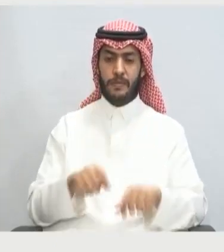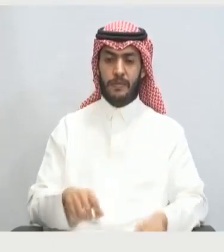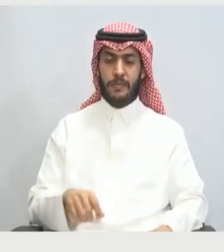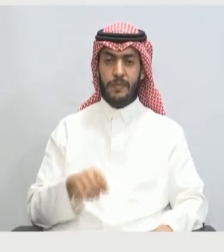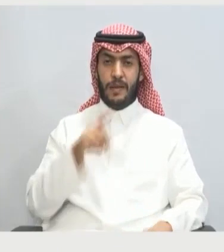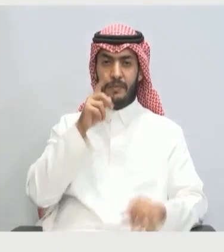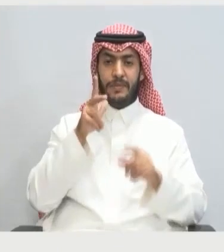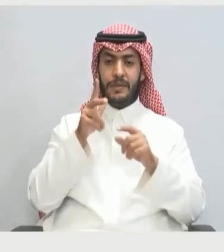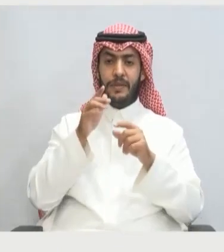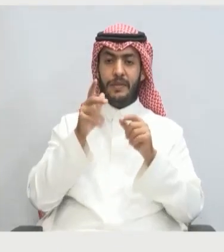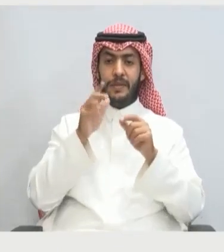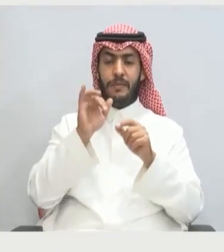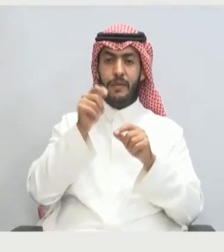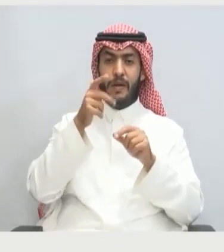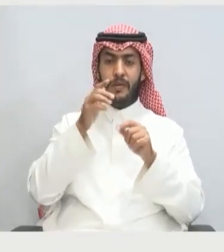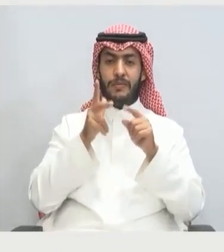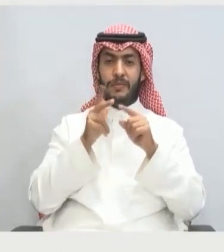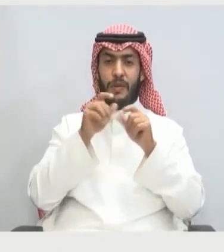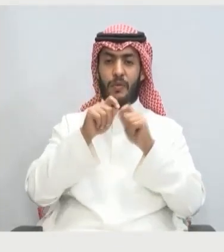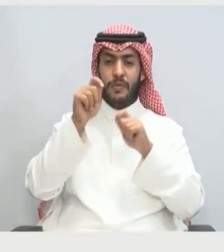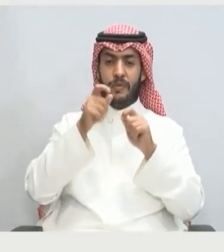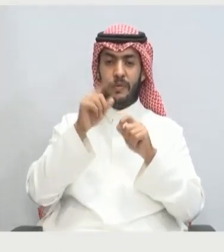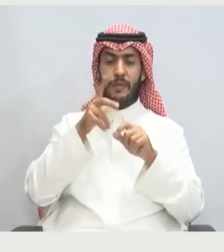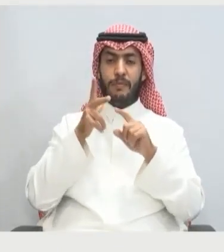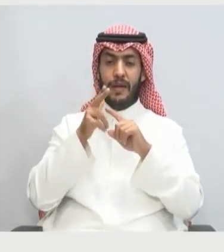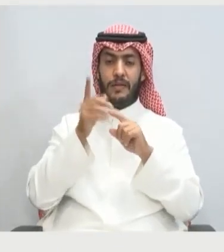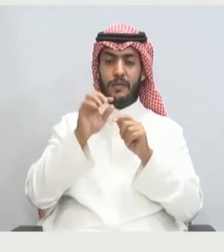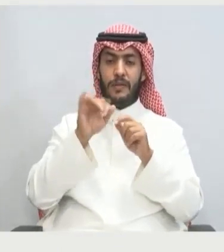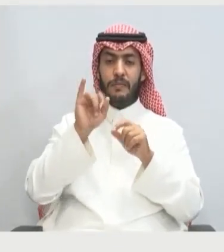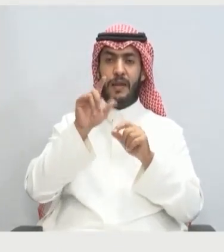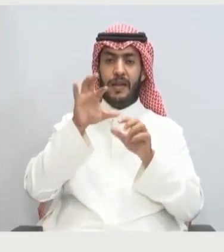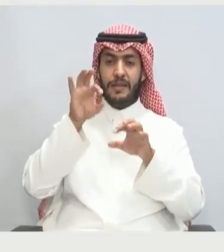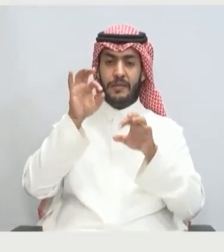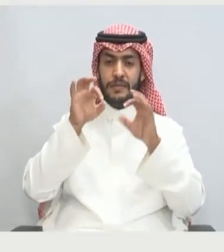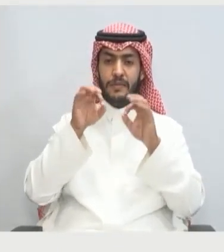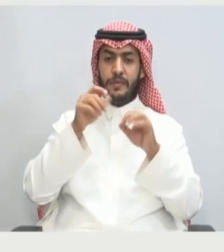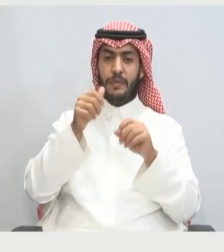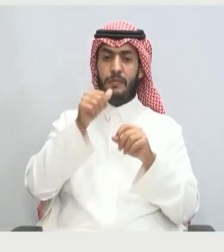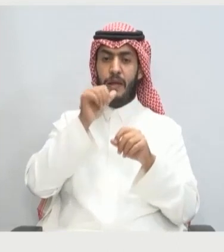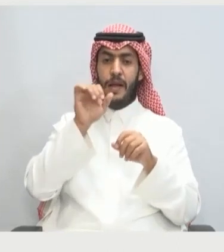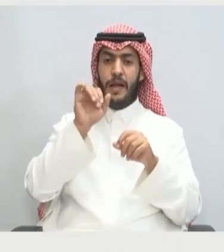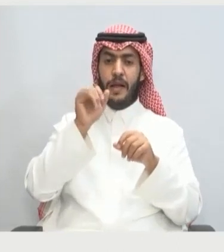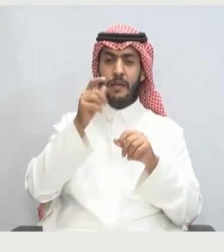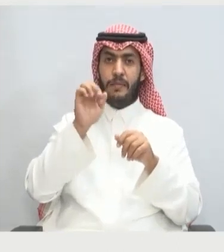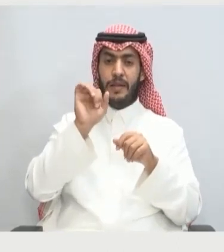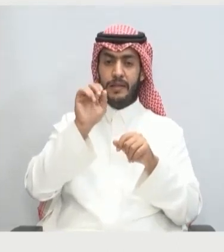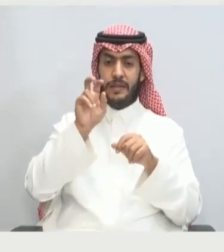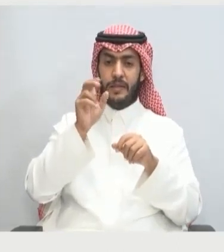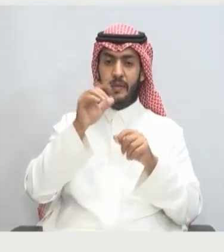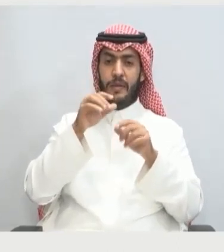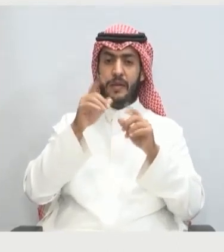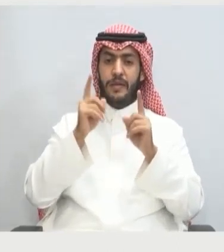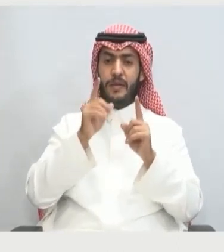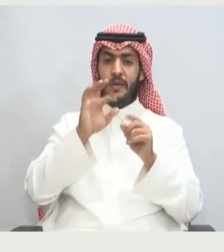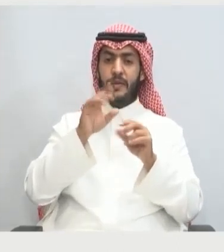نقوم بتقطيع شريط المغنيسيوم بنفس الطول مقص وملاقط مالئه ماصه حامل انابيب ورق